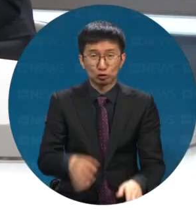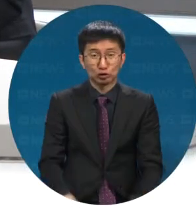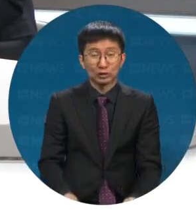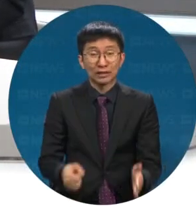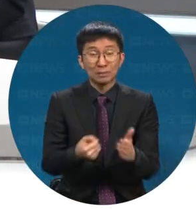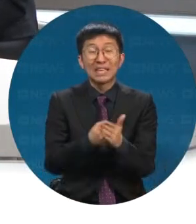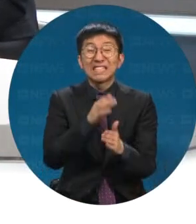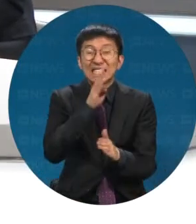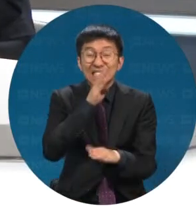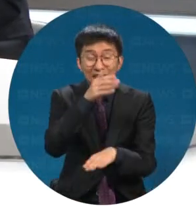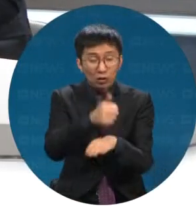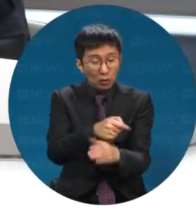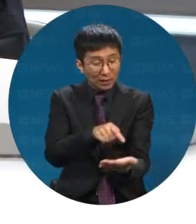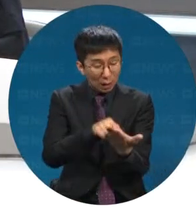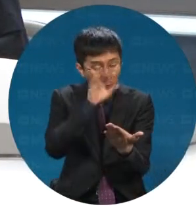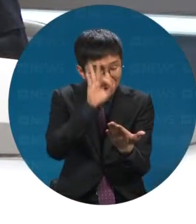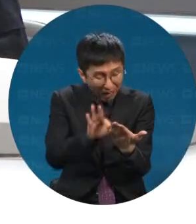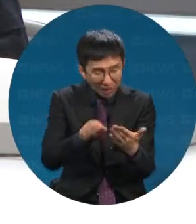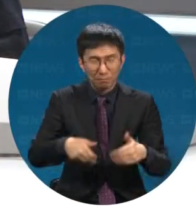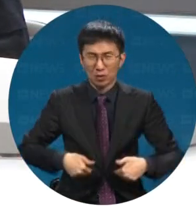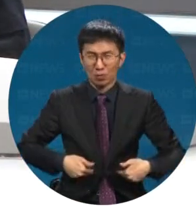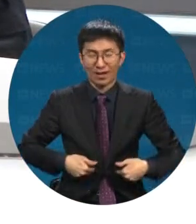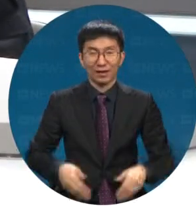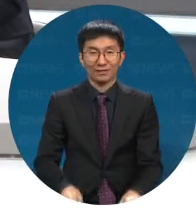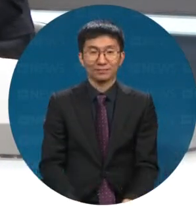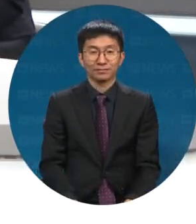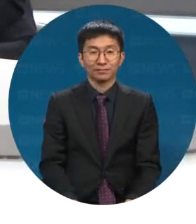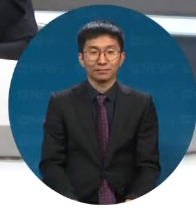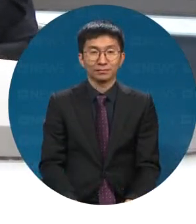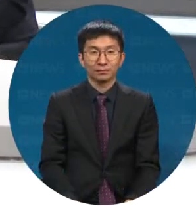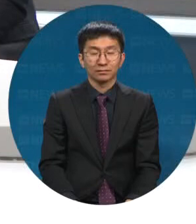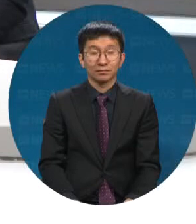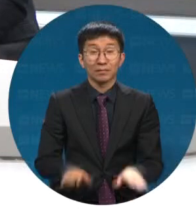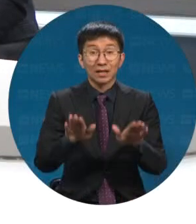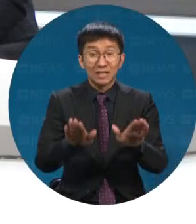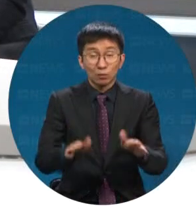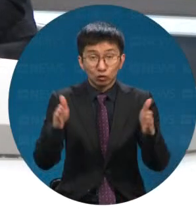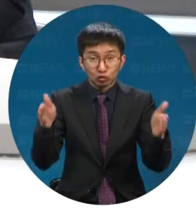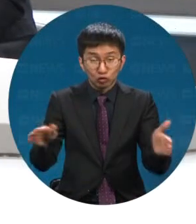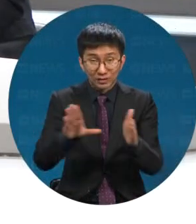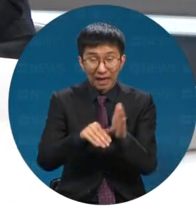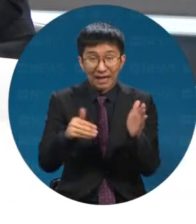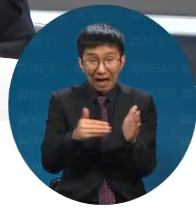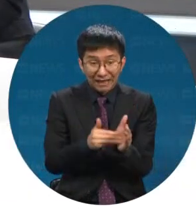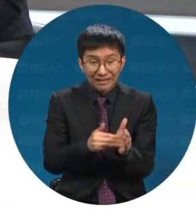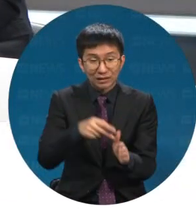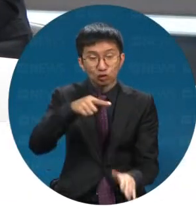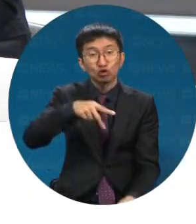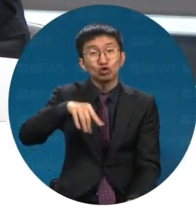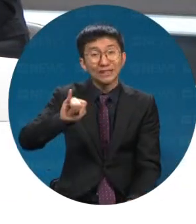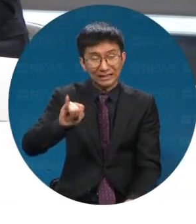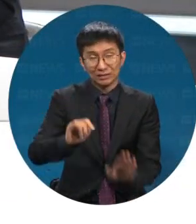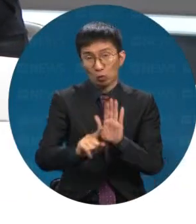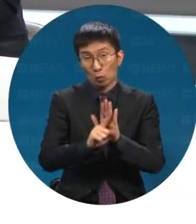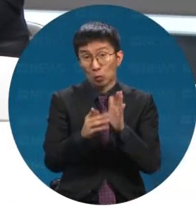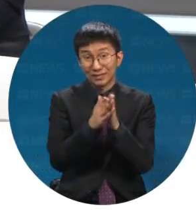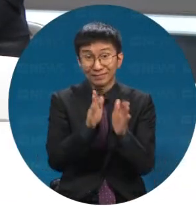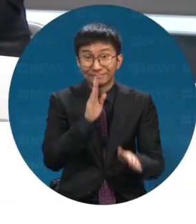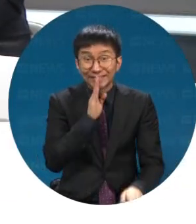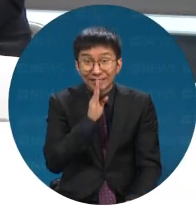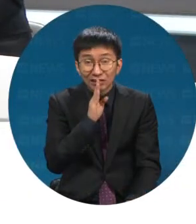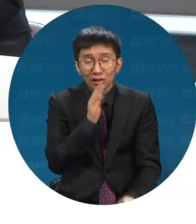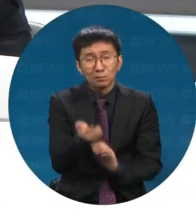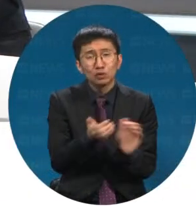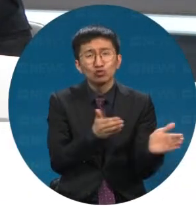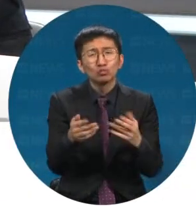등급컷에 일희일비하지 말아라 이런 말씀이셨습니다. 당장 이번 주말부터 수시 모집 전형 일정이 시작됩니다. 어떻게